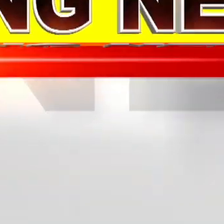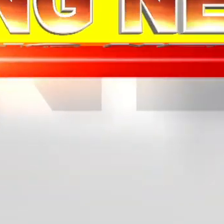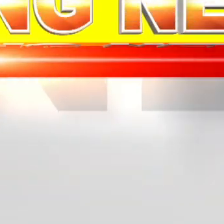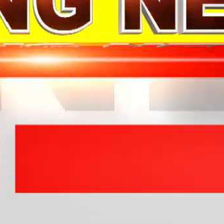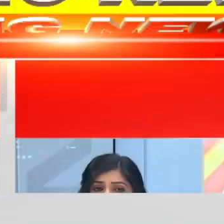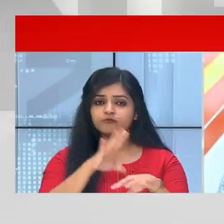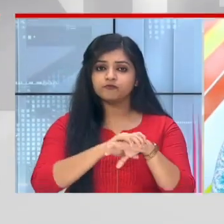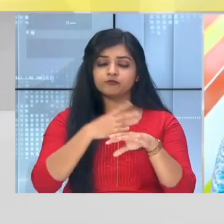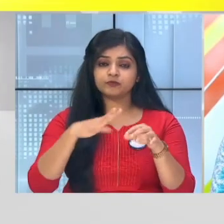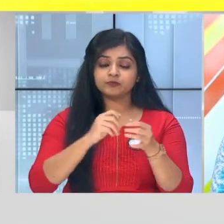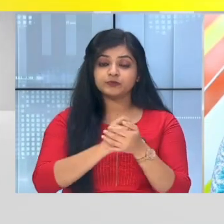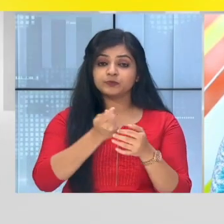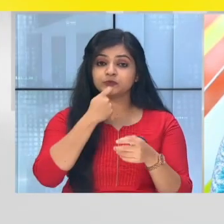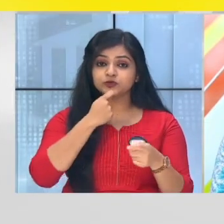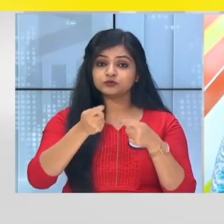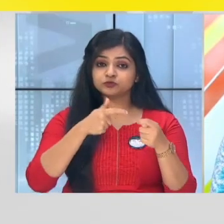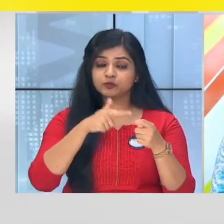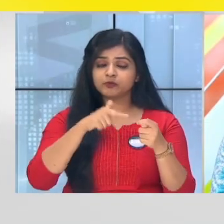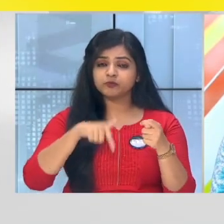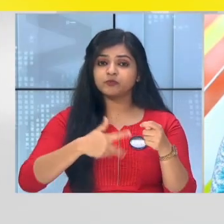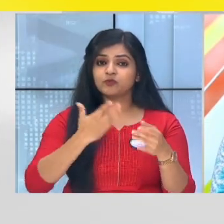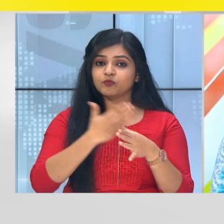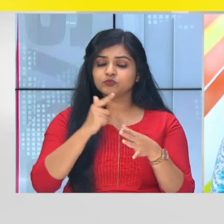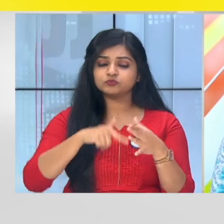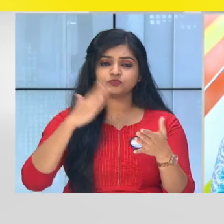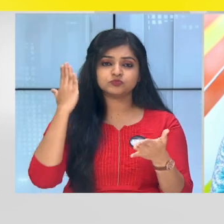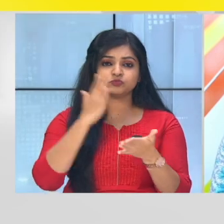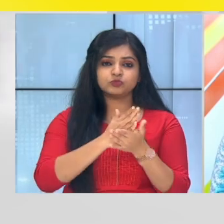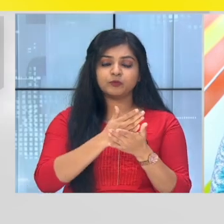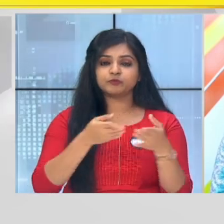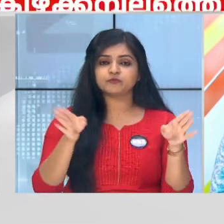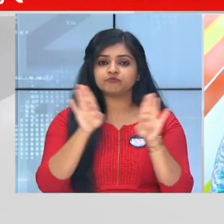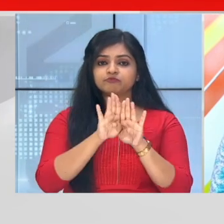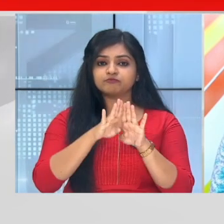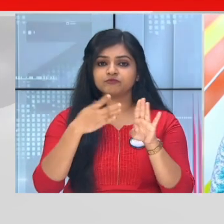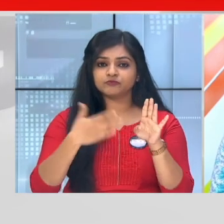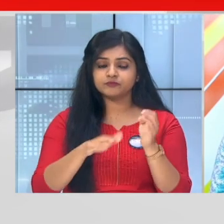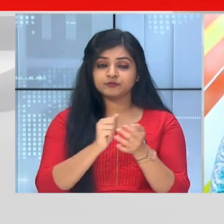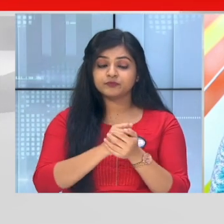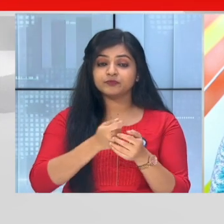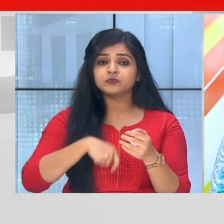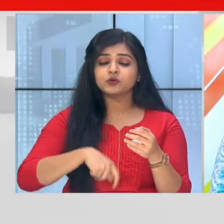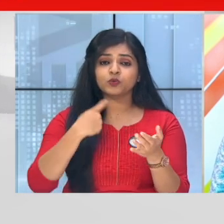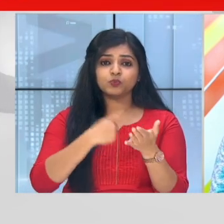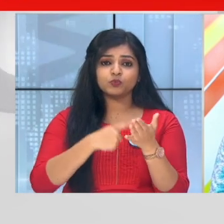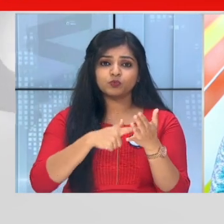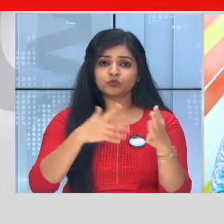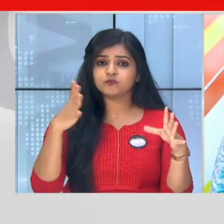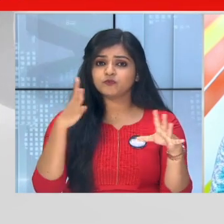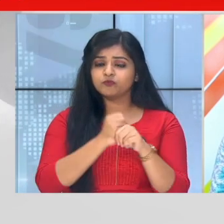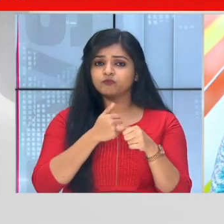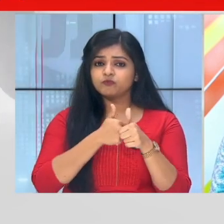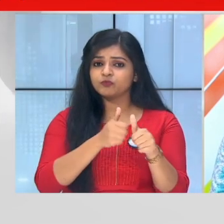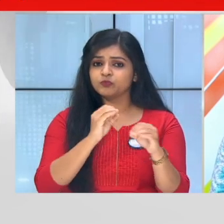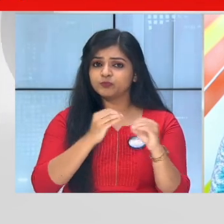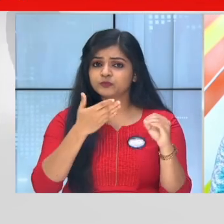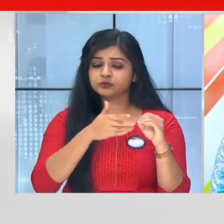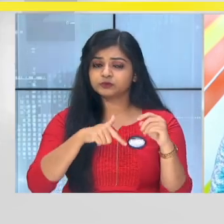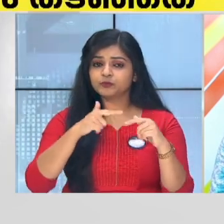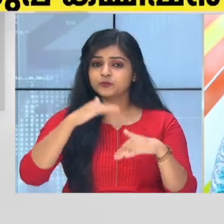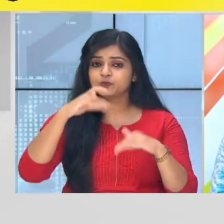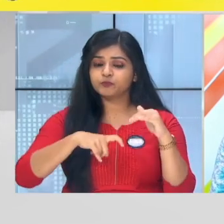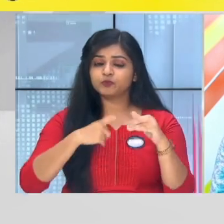മെഡിക്കൽ സ്റ്റോർ അതിന്റെ പ്രവർത്തനം തടഞ്ഞുകൊണ്ട് ജില്ലാ കളക്ടർ ഉത്തരവിട്ടിട്ടുള്ളത്. ഈ പെരുമാറ്റച്ചട്ട ലംഘനമാണെന്ന് ചൂണ്ടിക്കാട്ടിക്കൊണ്ടാണ് ഈ ഉത്തരവിൽ അങ്ങനെയാണ് പറഞ്ഞിരിക്കുന്നത്. അതുകൊണ്ട്